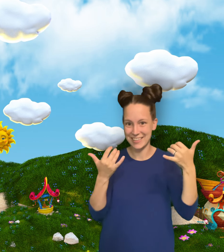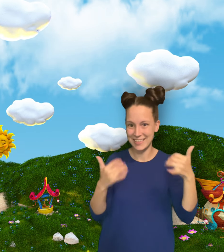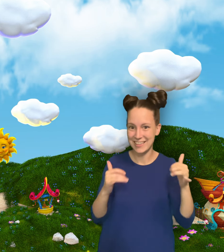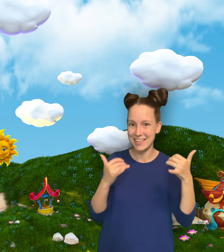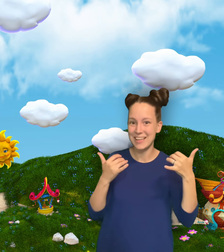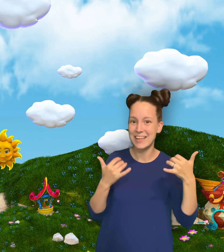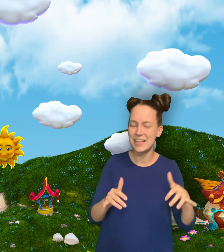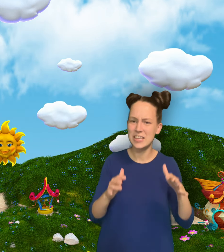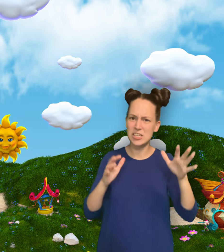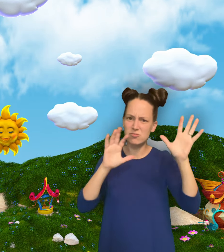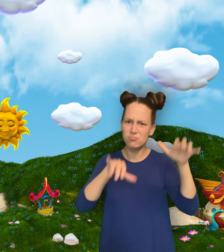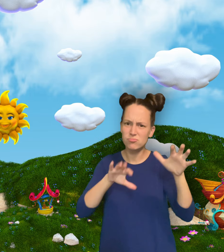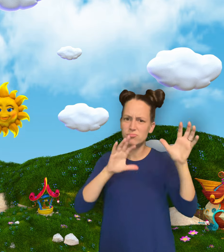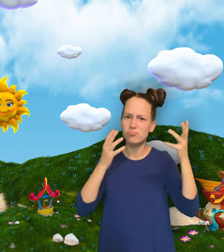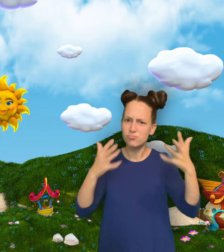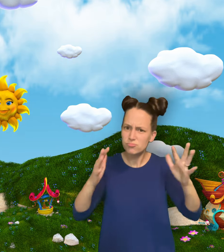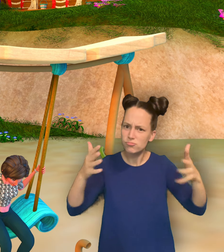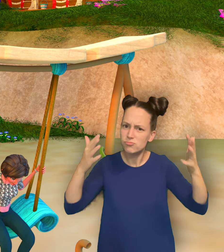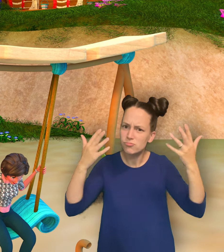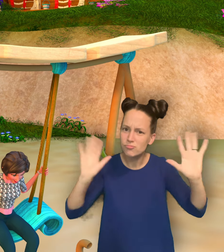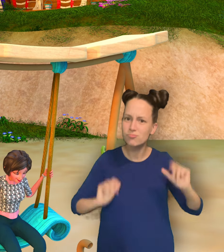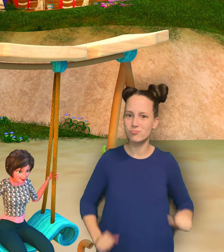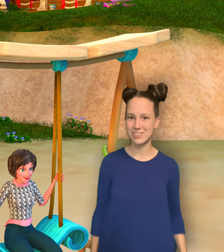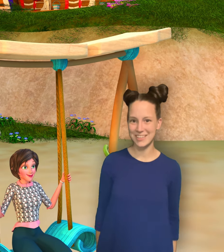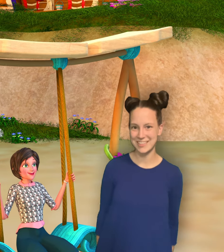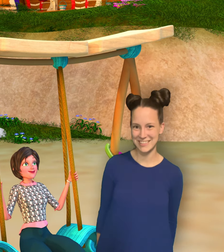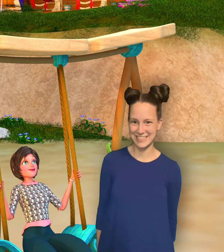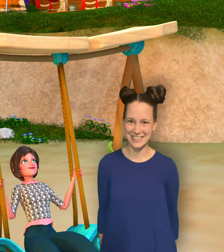たい雨ああっち